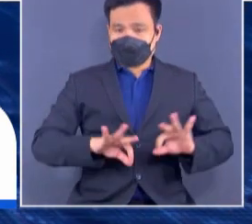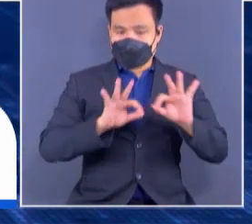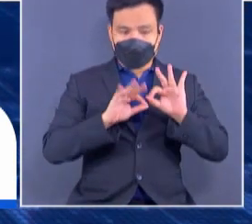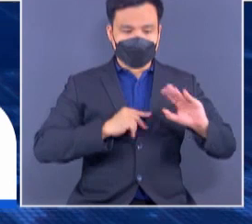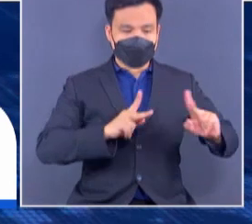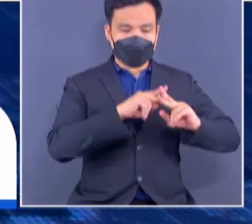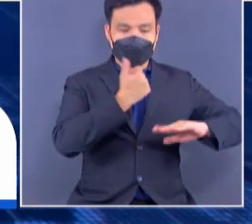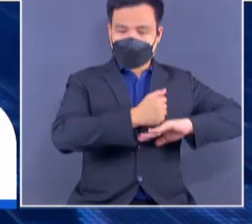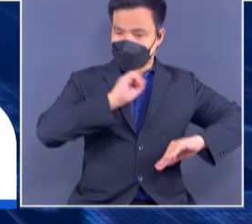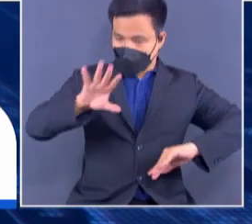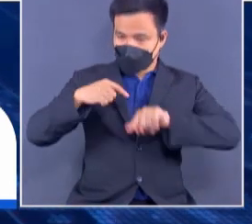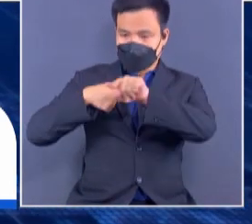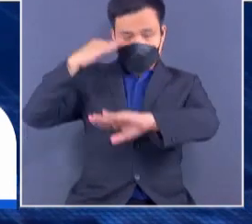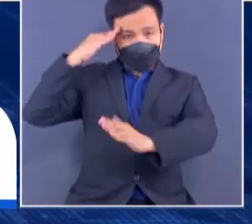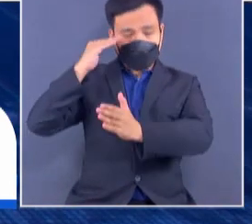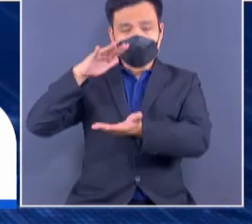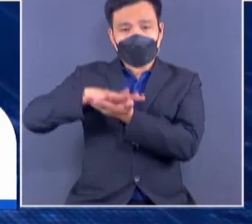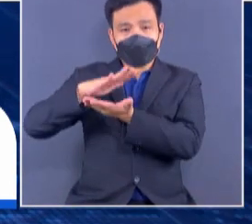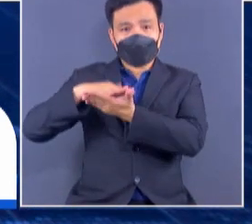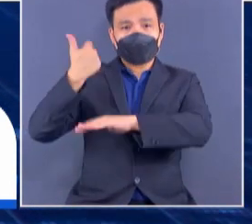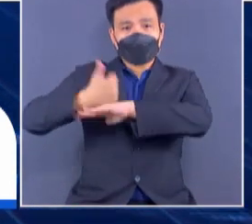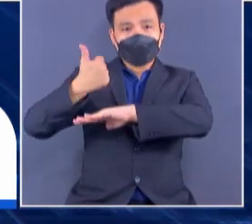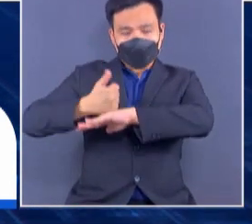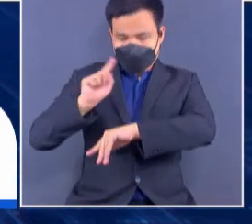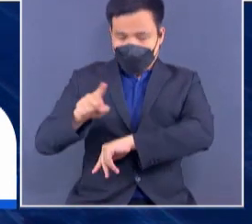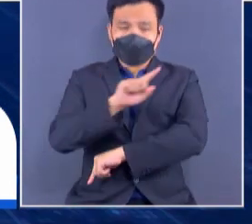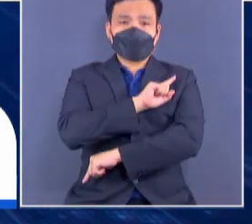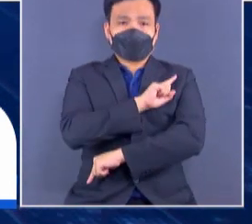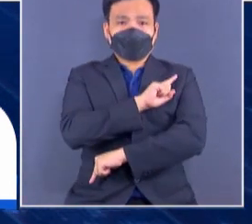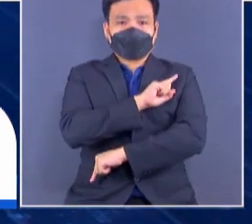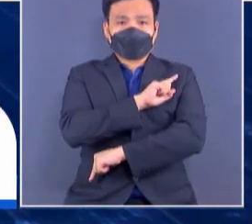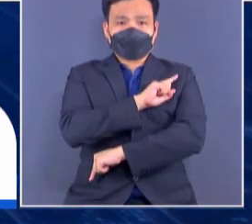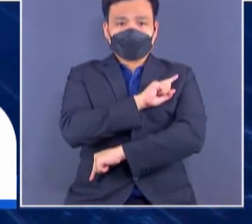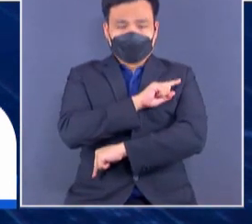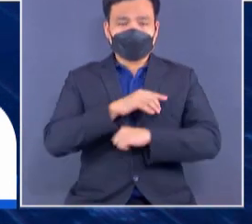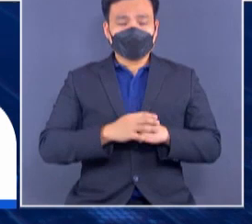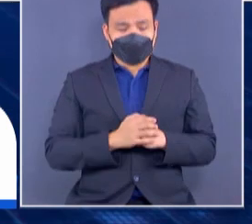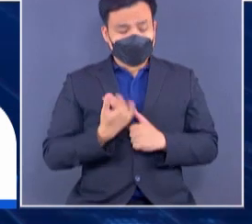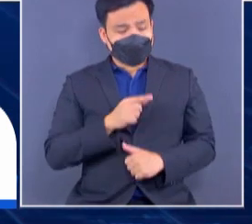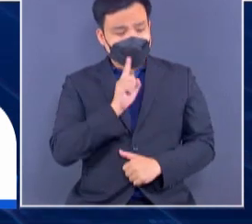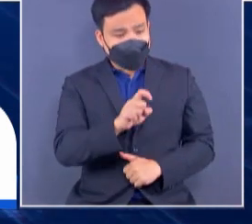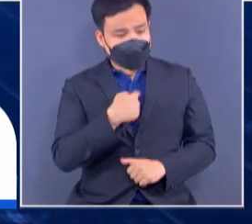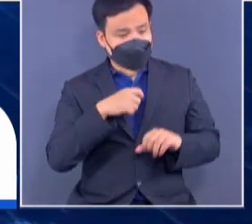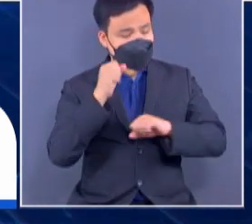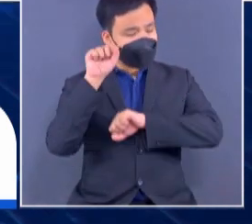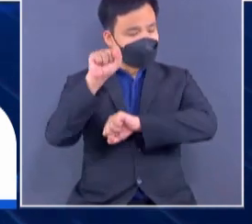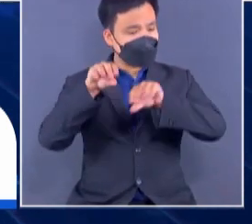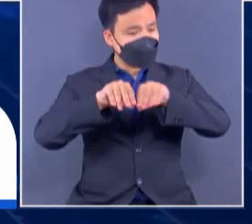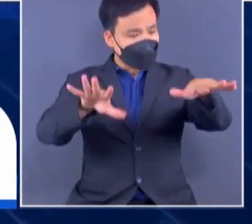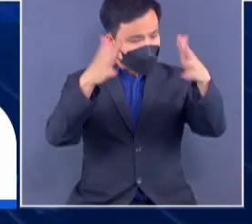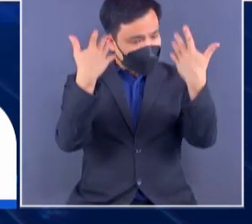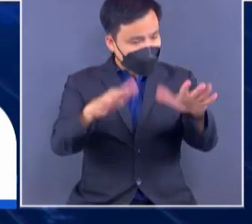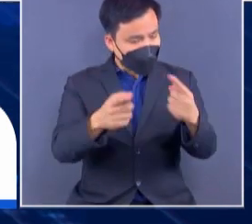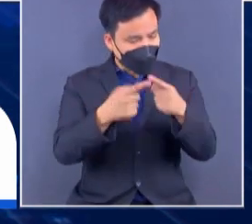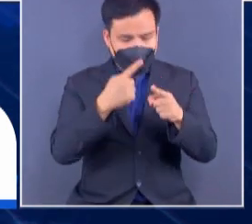จก็ต้องตามไปบังคับใช้กฎหมายผู้สื่อข่าวก็เลยถามตอบเหมือนจะออกประกาศมาแล้วแต่ก็ยังแก้ปัญหาเรื่องกัญชา